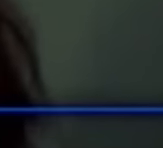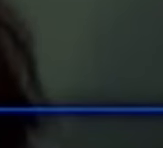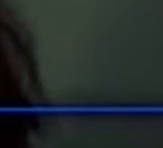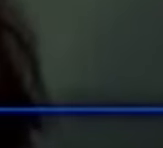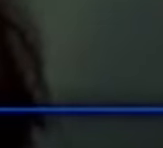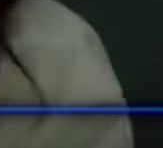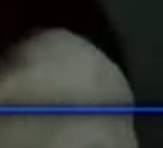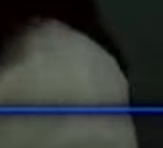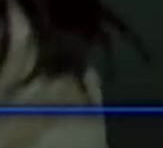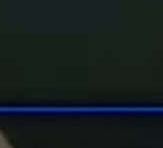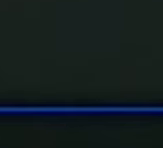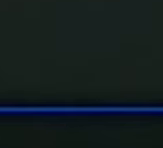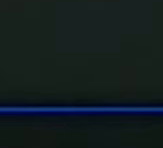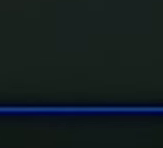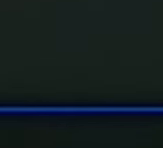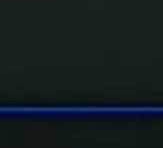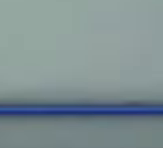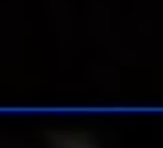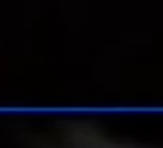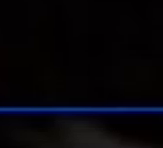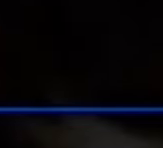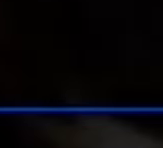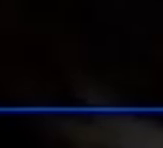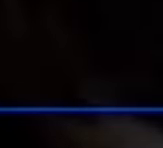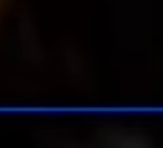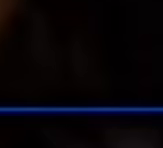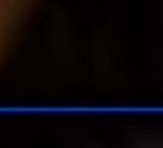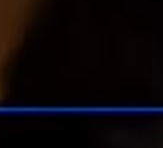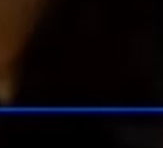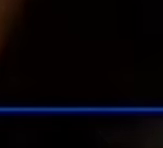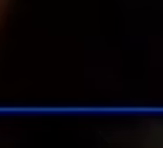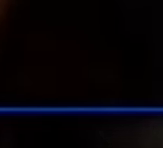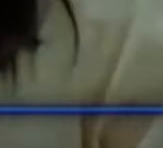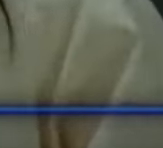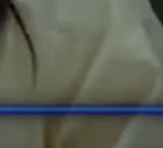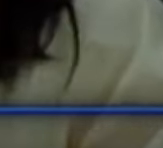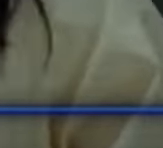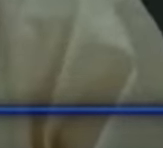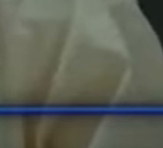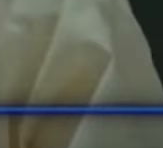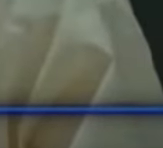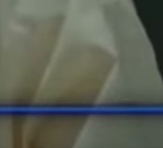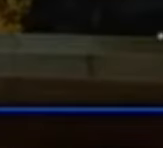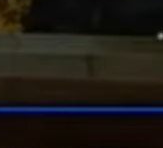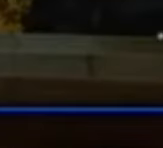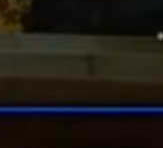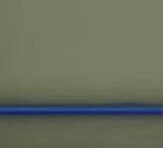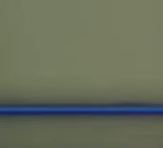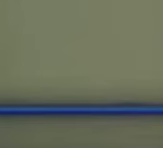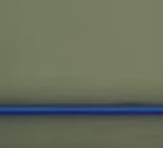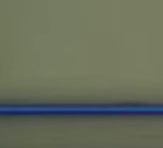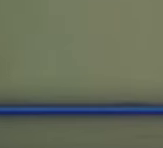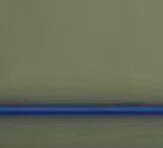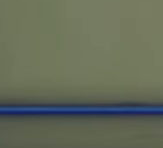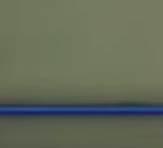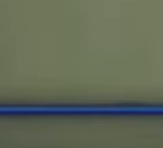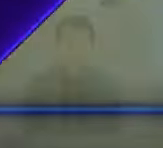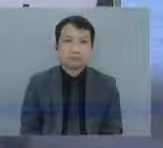At ang pasilip sa first ever comeback ni EXO member D.O. sa ilalim ng binuo niyang talent